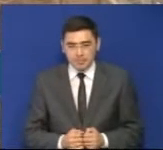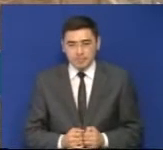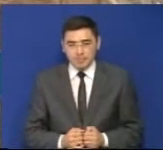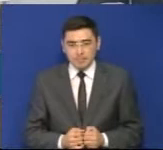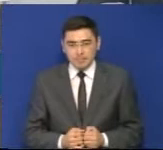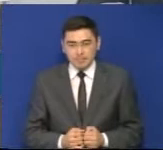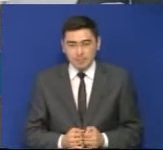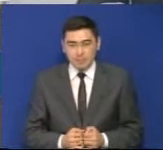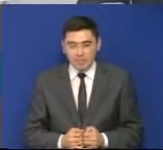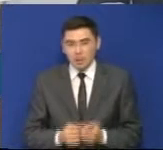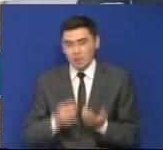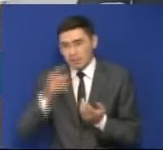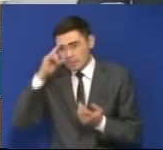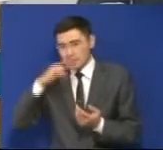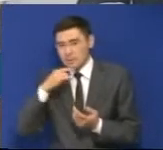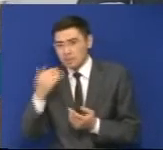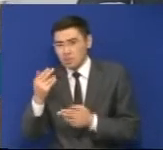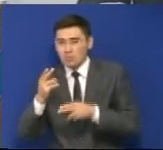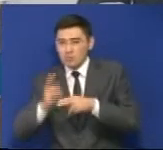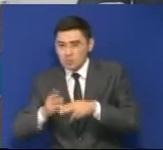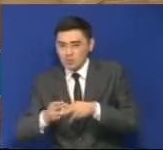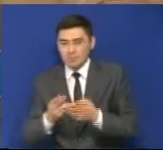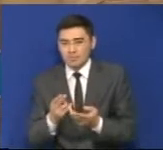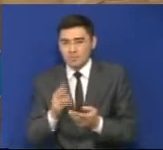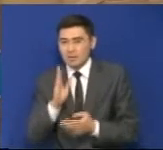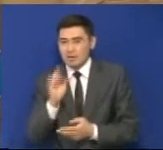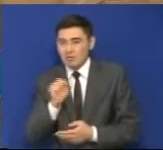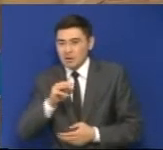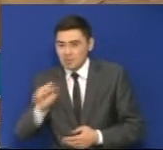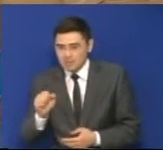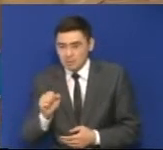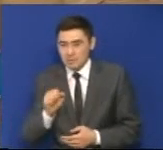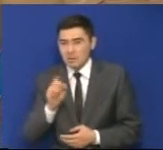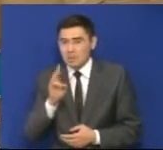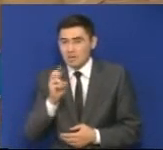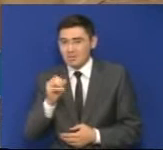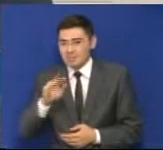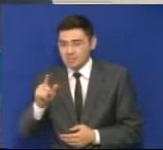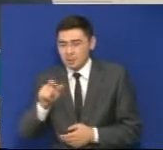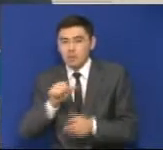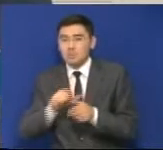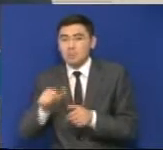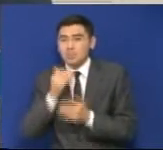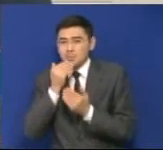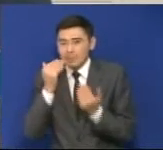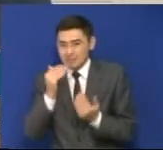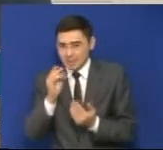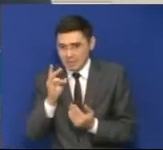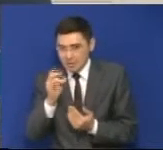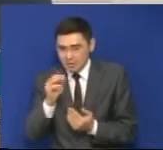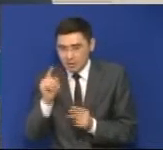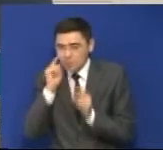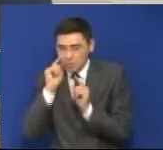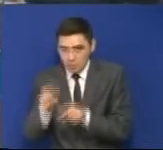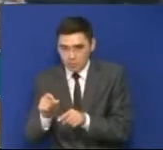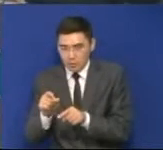атап өтті. Бұл ел Қазақтың металы, астығы, мақтасы мен мұнайына қызығады. Әсіресе соңғысына баса мән беріліп отыр. Қазақтың қара алтынын